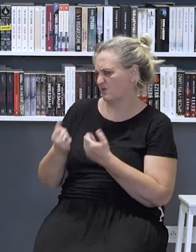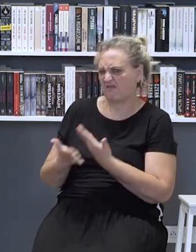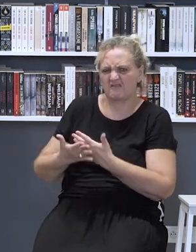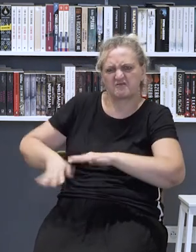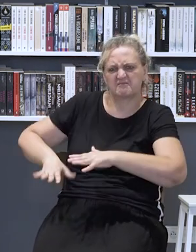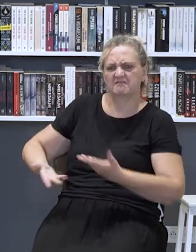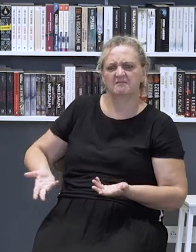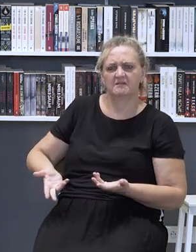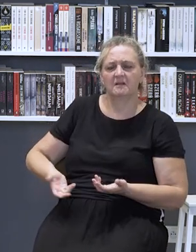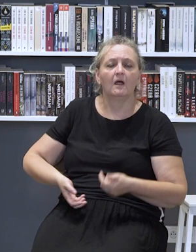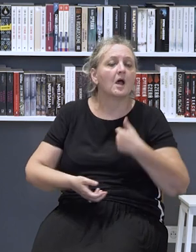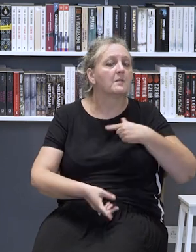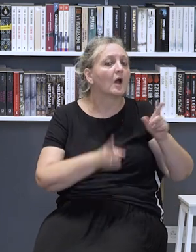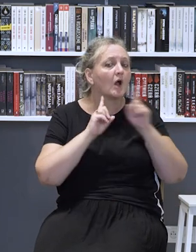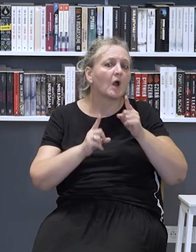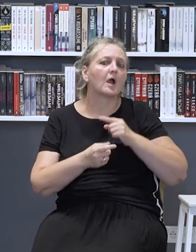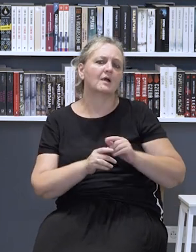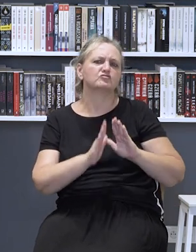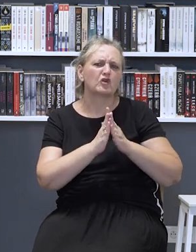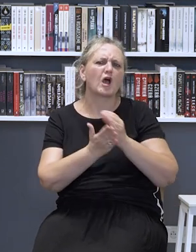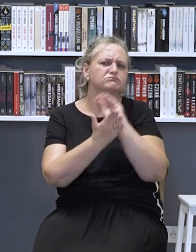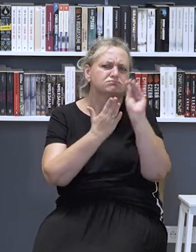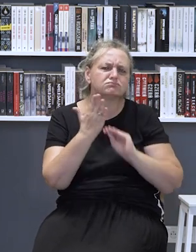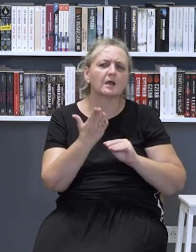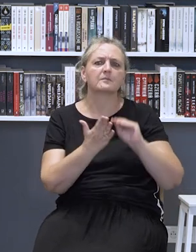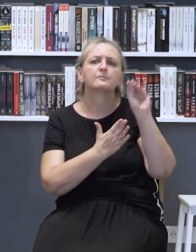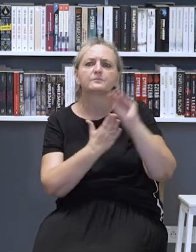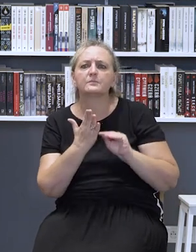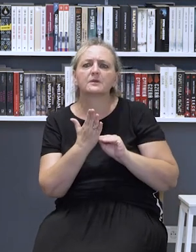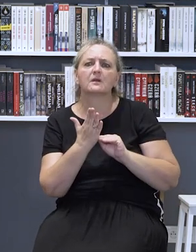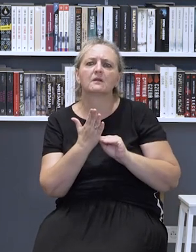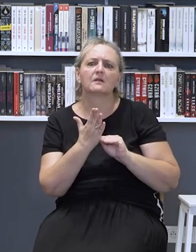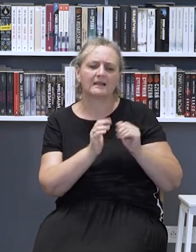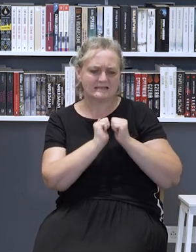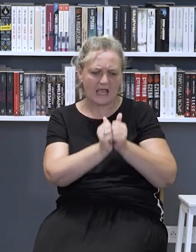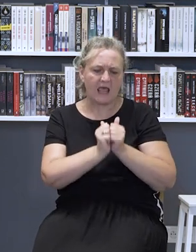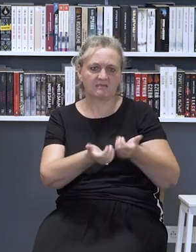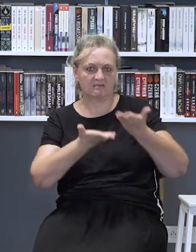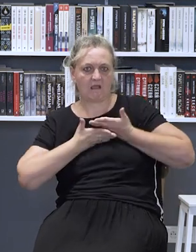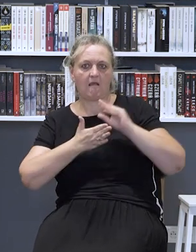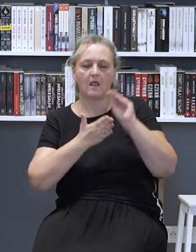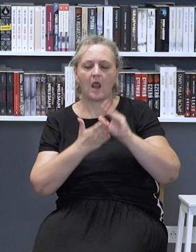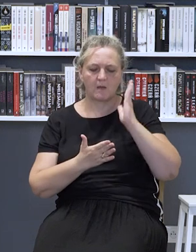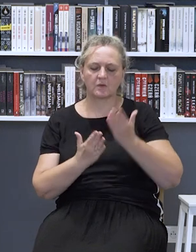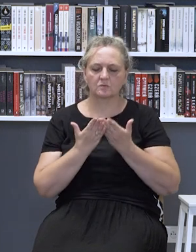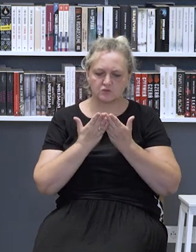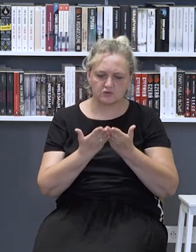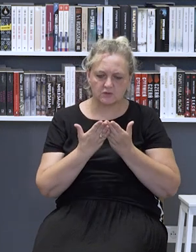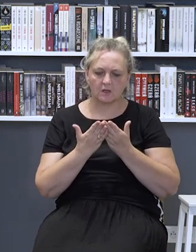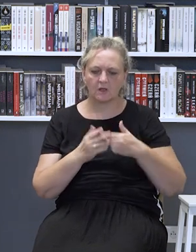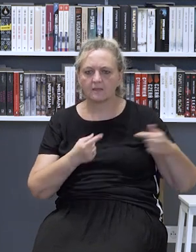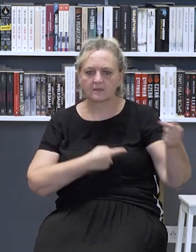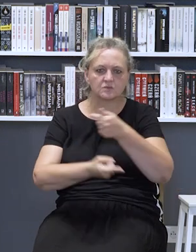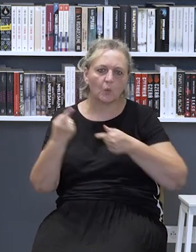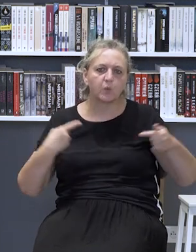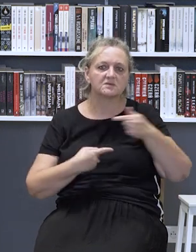drżały ręce? Rozmawialiśmy o literaturze, pisaliśmy rzeczy zadane, a potem je czytaliśmy i